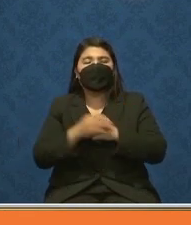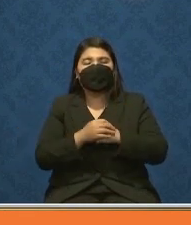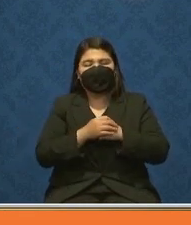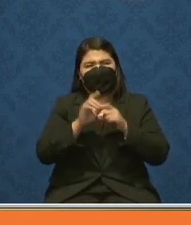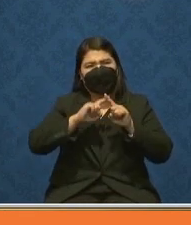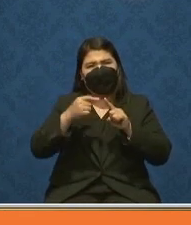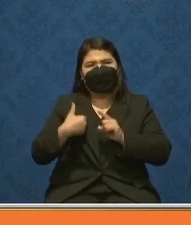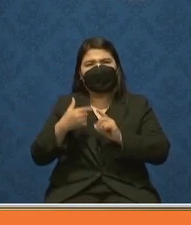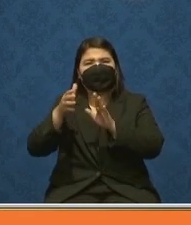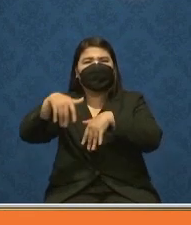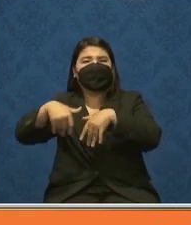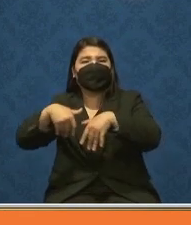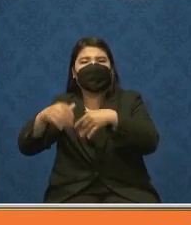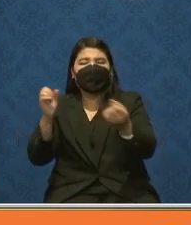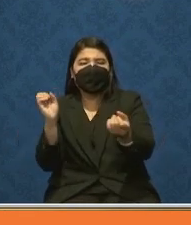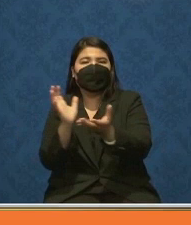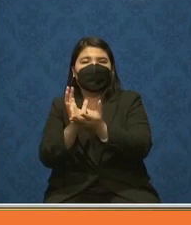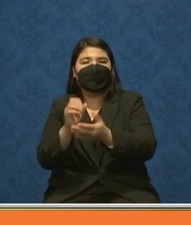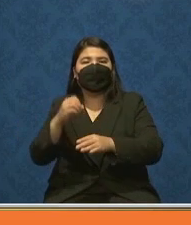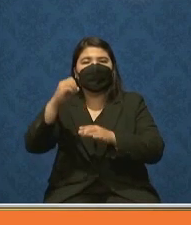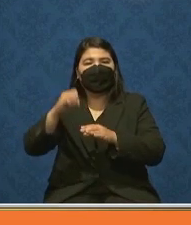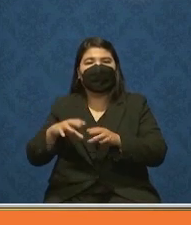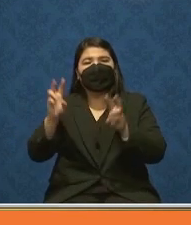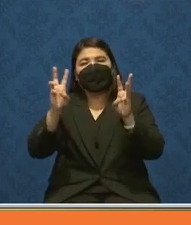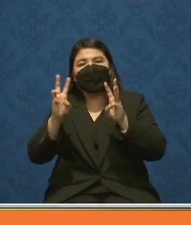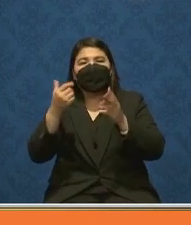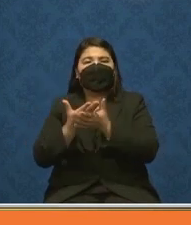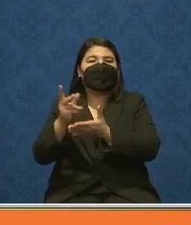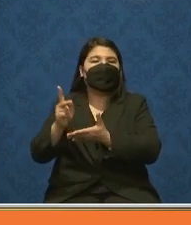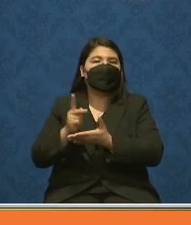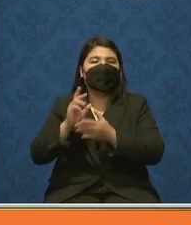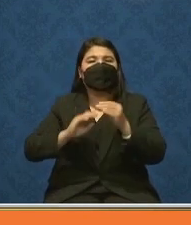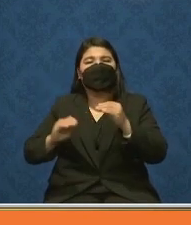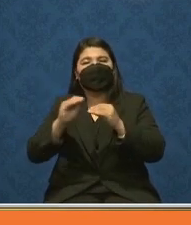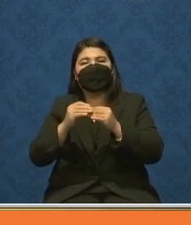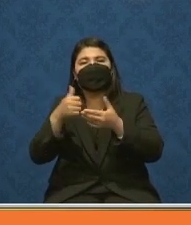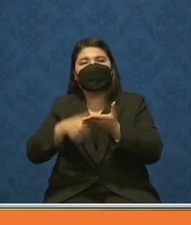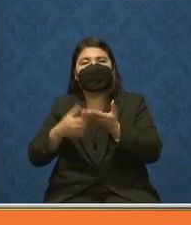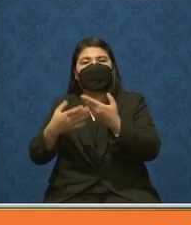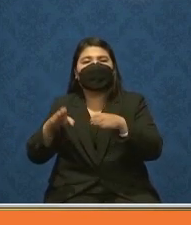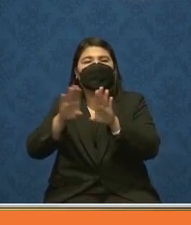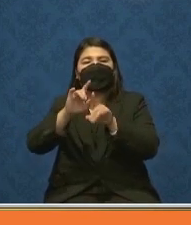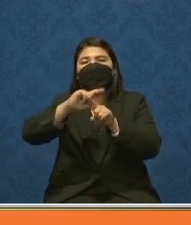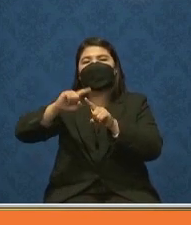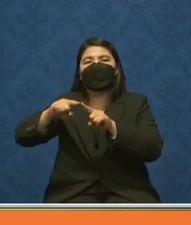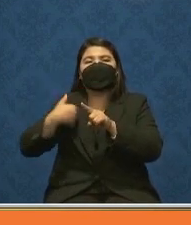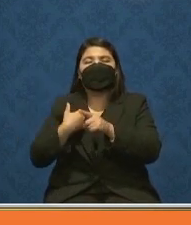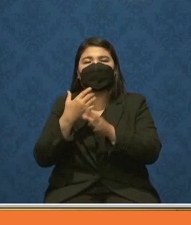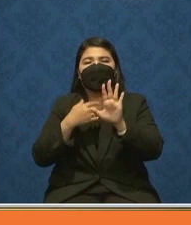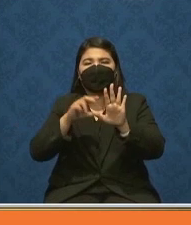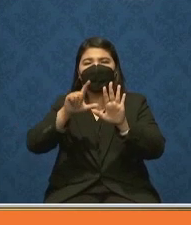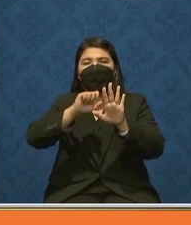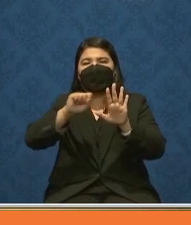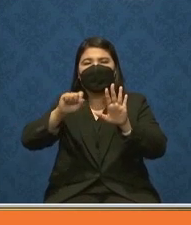าทครับแต่ในขณะที่ประชาชนเนี่ยได้รับผลกระทบตกงานปิดกิจการกู้เพิ่มหนี้ครัวเรือนก็เพิ่มขึ้